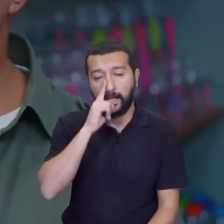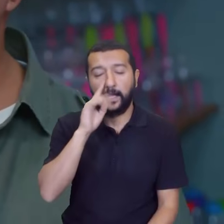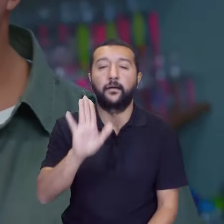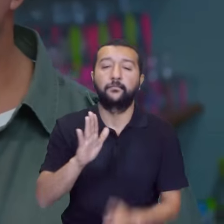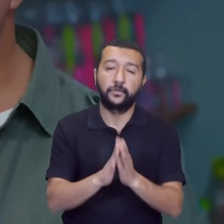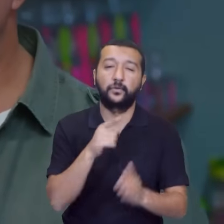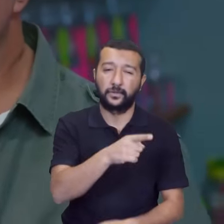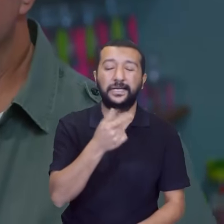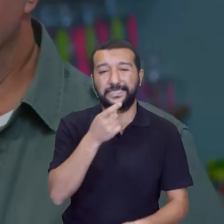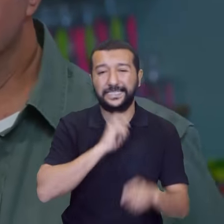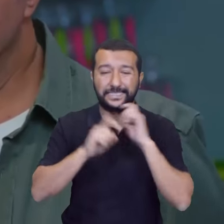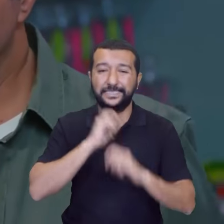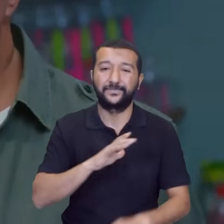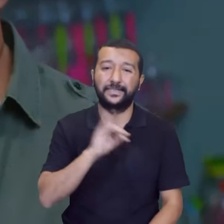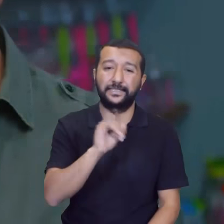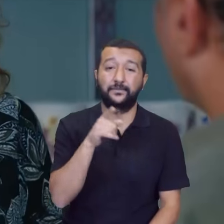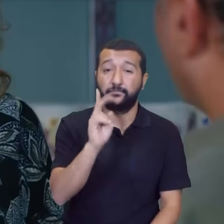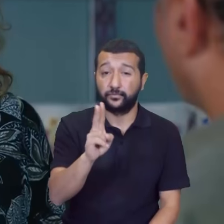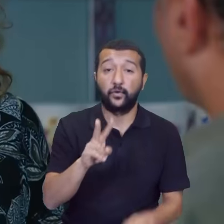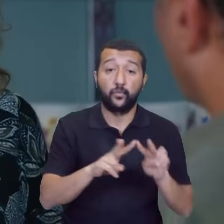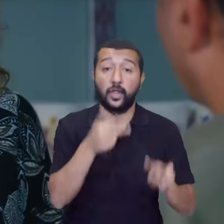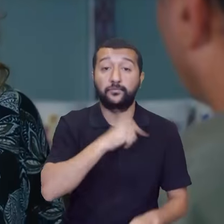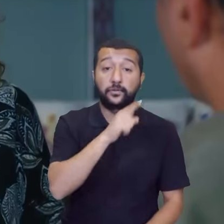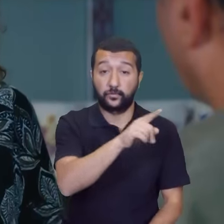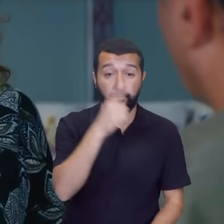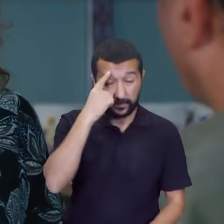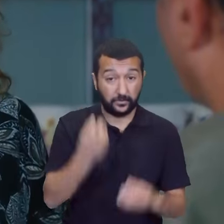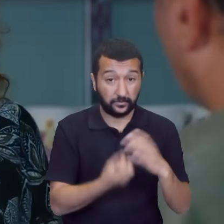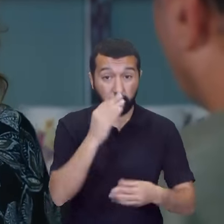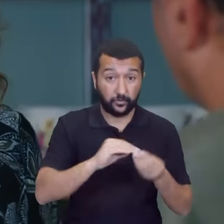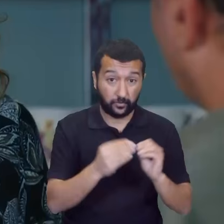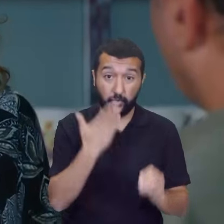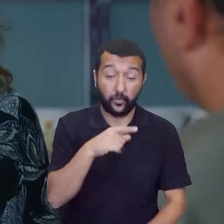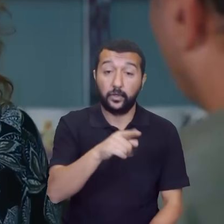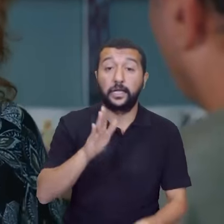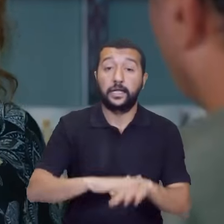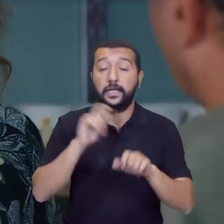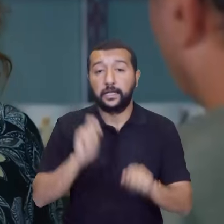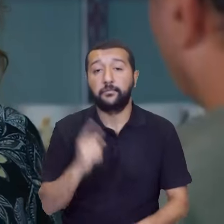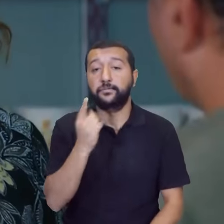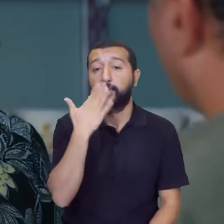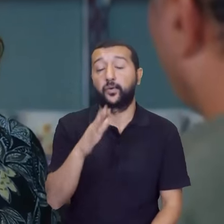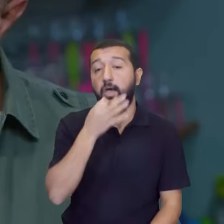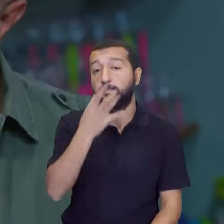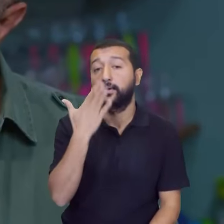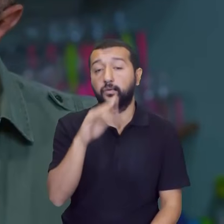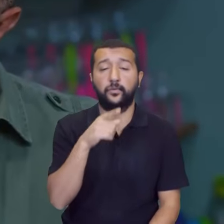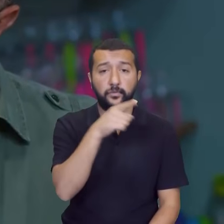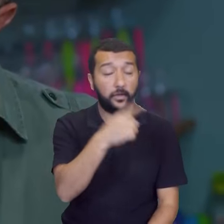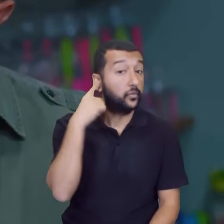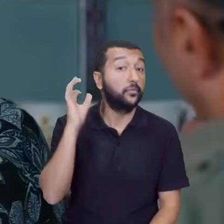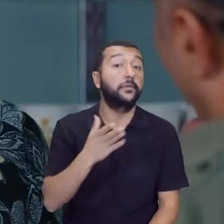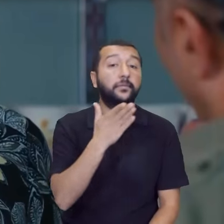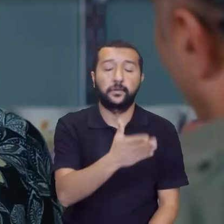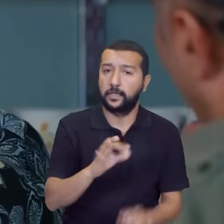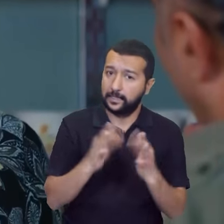Ha. O işler biraz kesat. Yani senin Münir abinin başına ördüğün çoraplar da olmasa yaprak kıpırdamıyor mahallede Şener. Sen duymadın